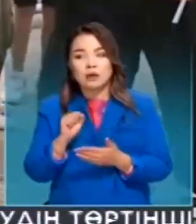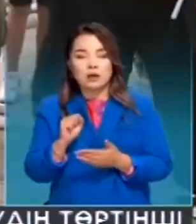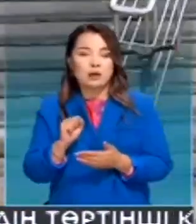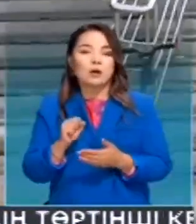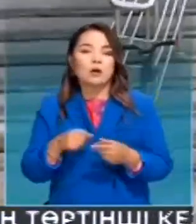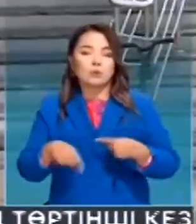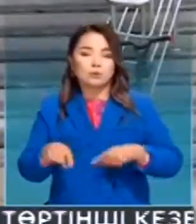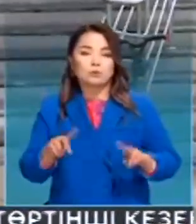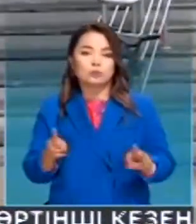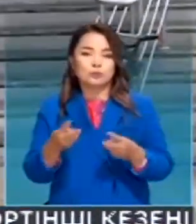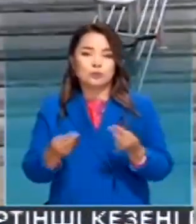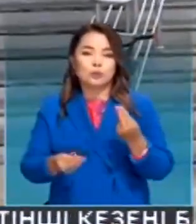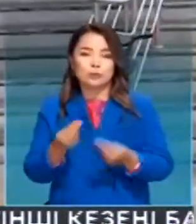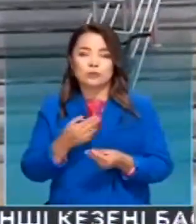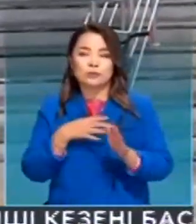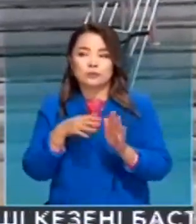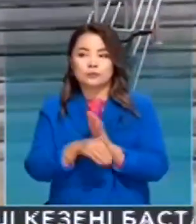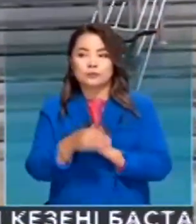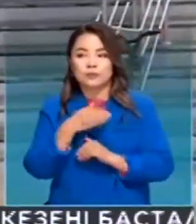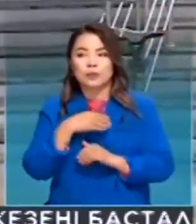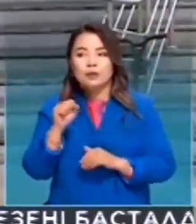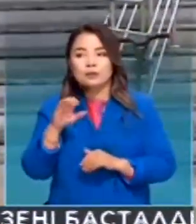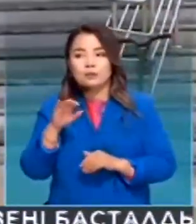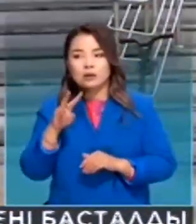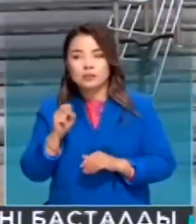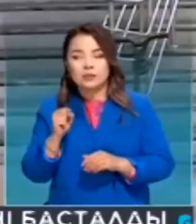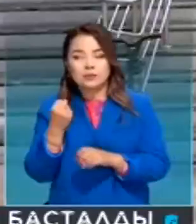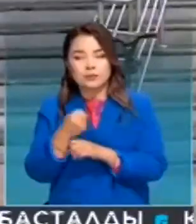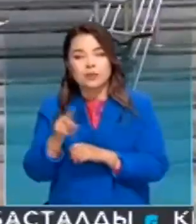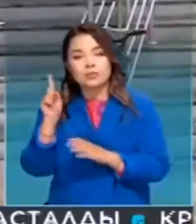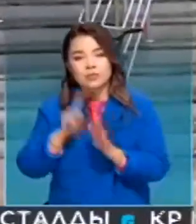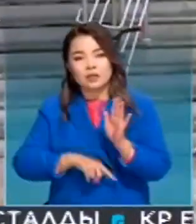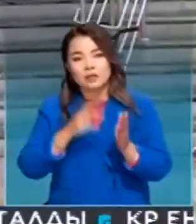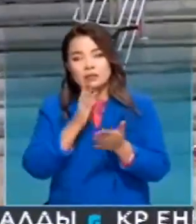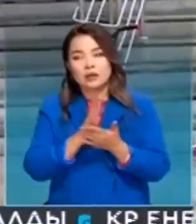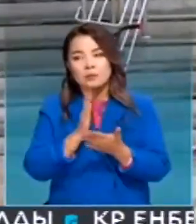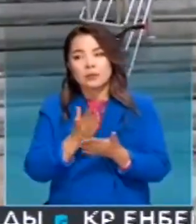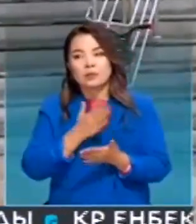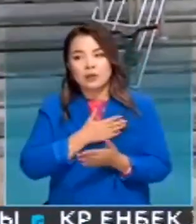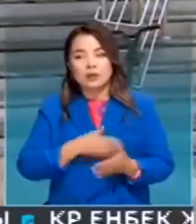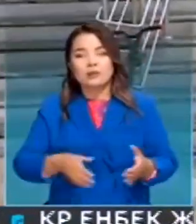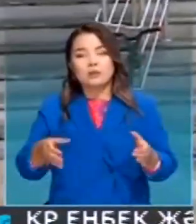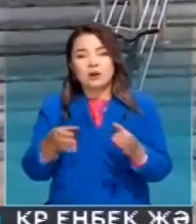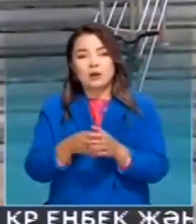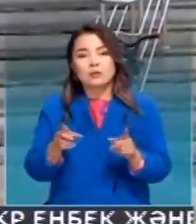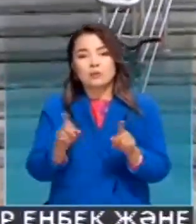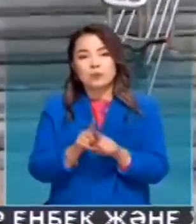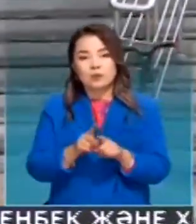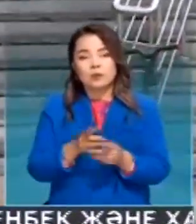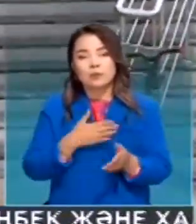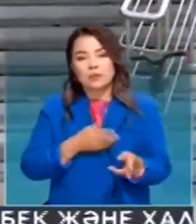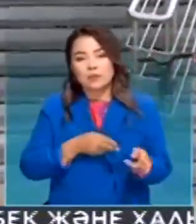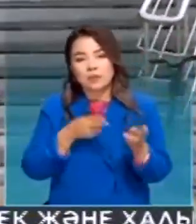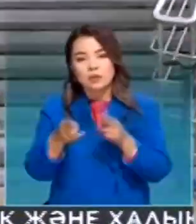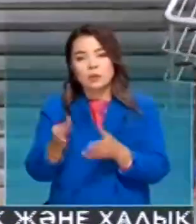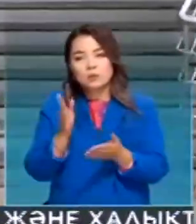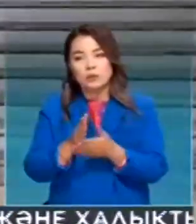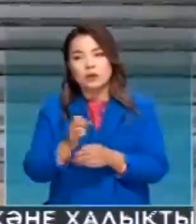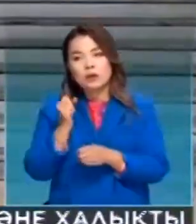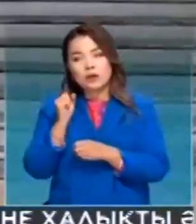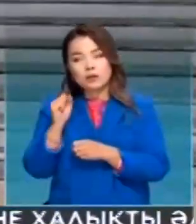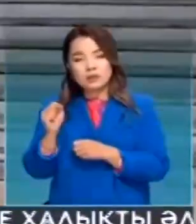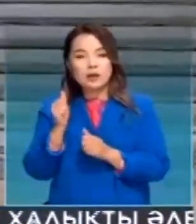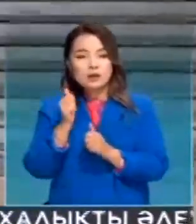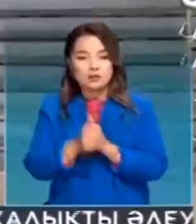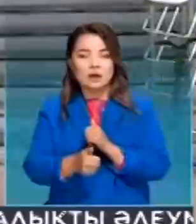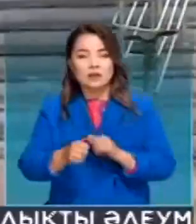ойыншысы болғым келеді. Мен ойлаймын, Астана премьердің үштенін жеңеді. Қайда бізге команда бірат, сол жерге біз барамыз. Алға Астана!